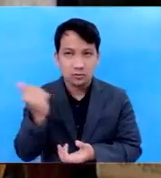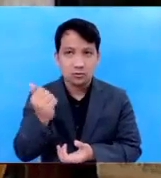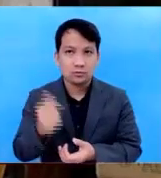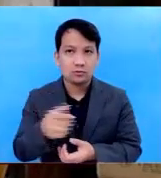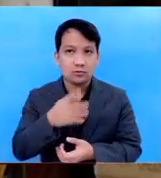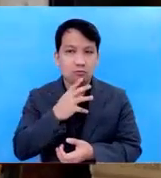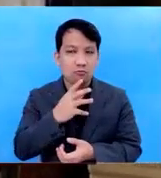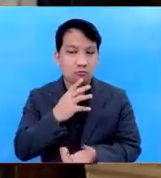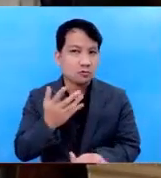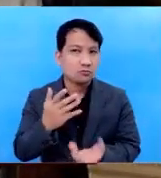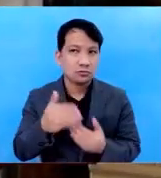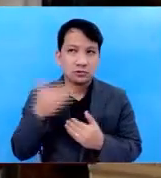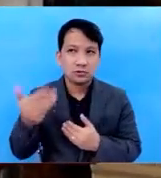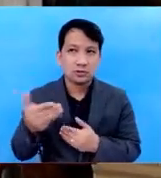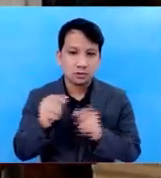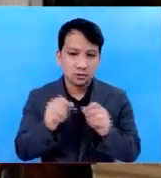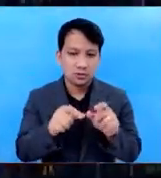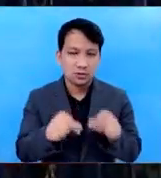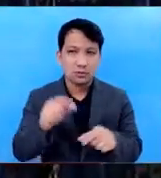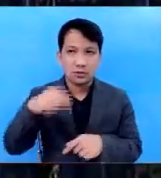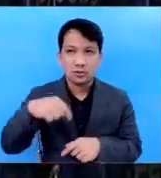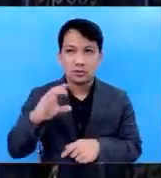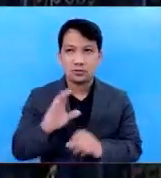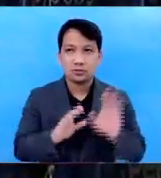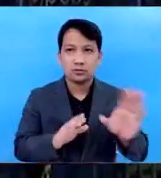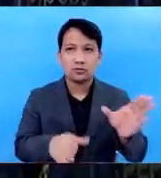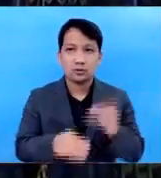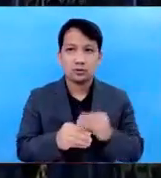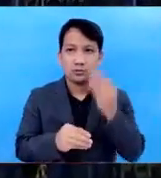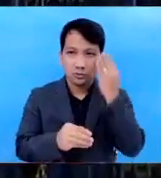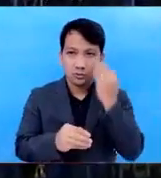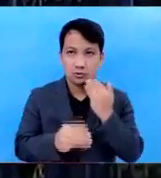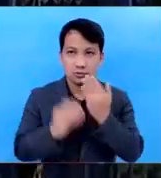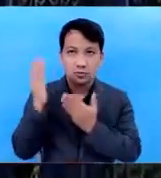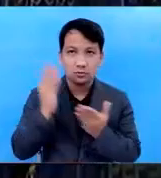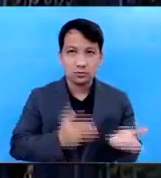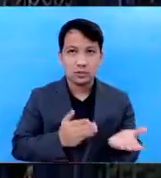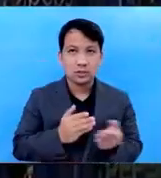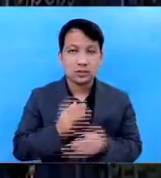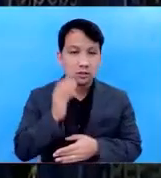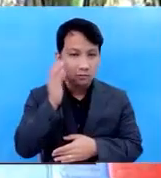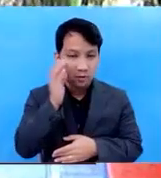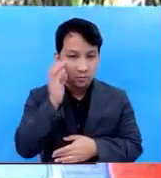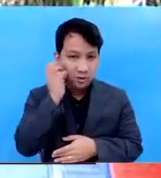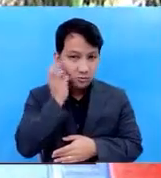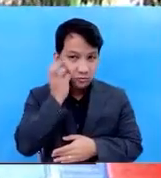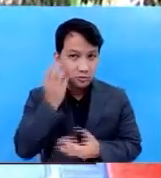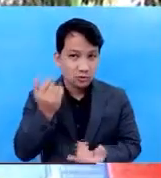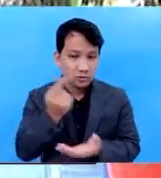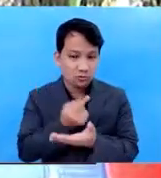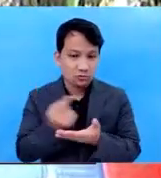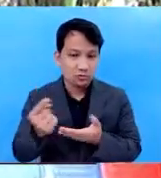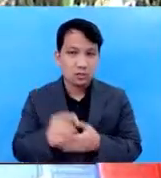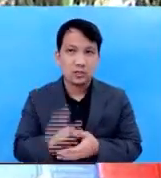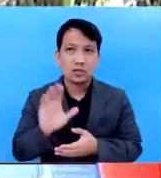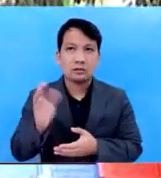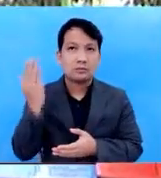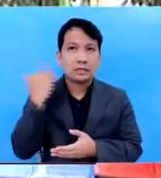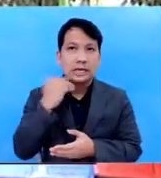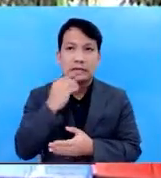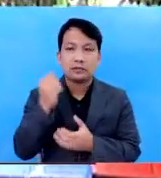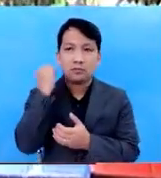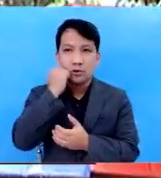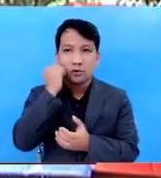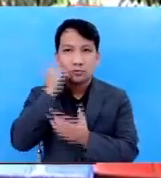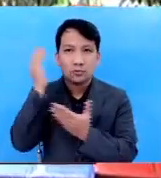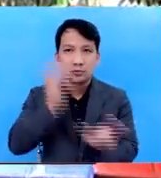Sa isa pang tindahan sa Quezon City, kaunti raw ang delivery ng soft drinks ngayong Linggo. Hindi na raw gaya noon na araw-araw ang